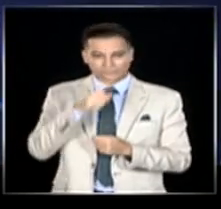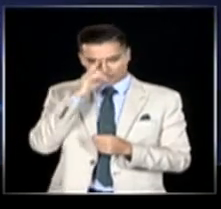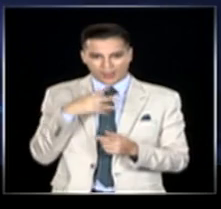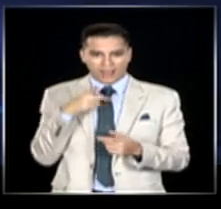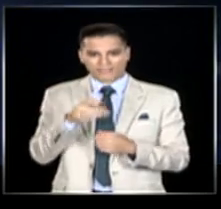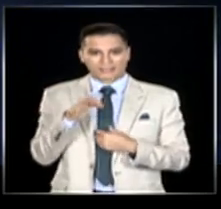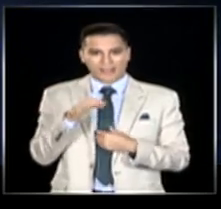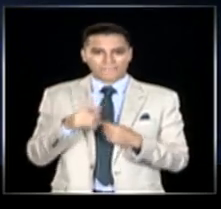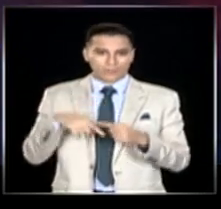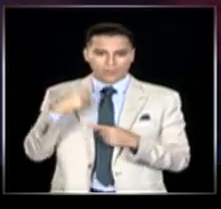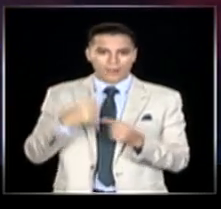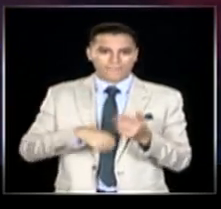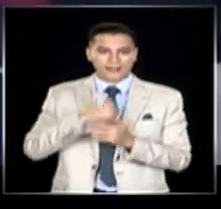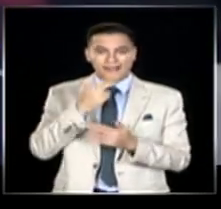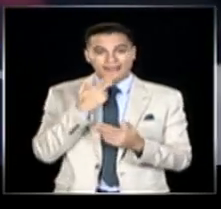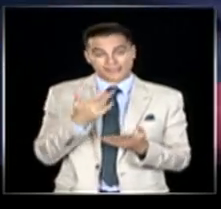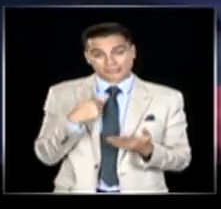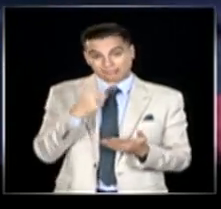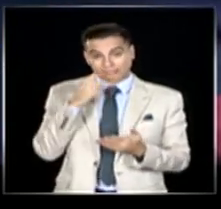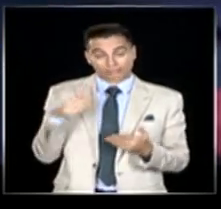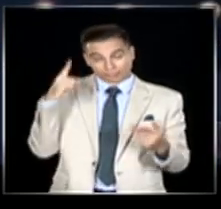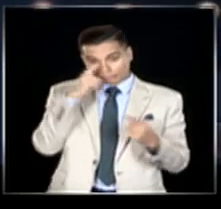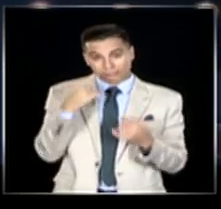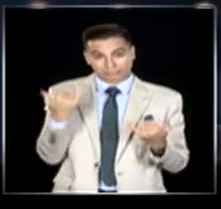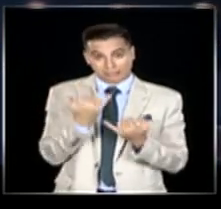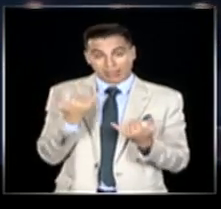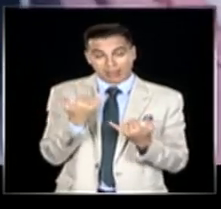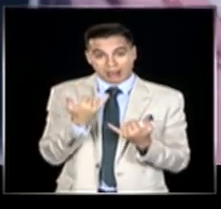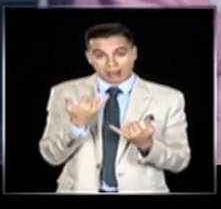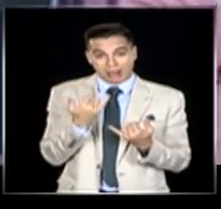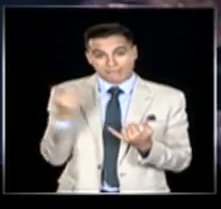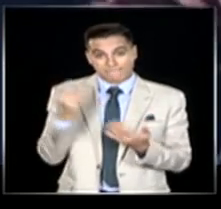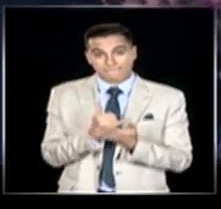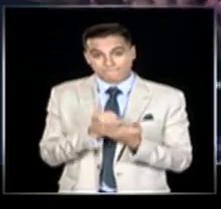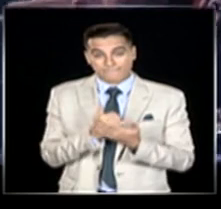الماتش على خير. المهمة بقت اسهل لمدرسة السويدي.